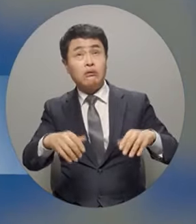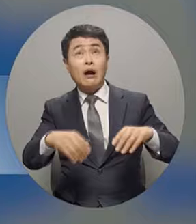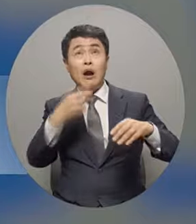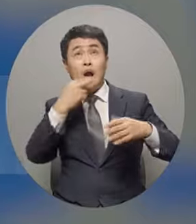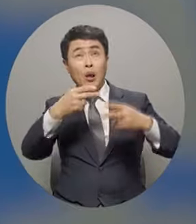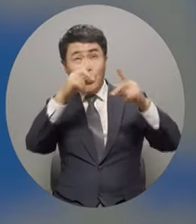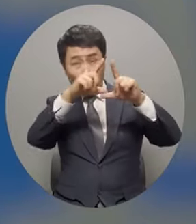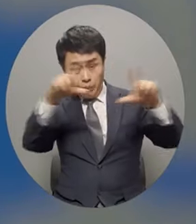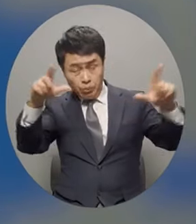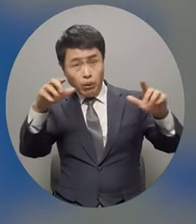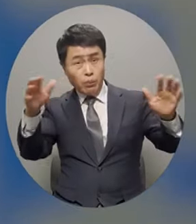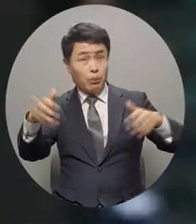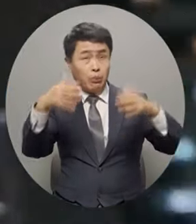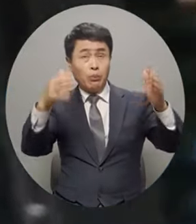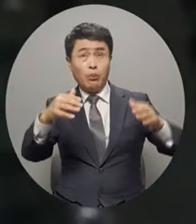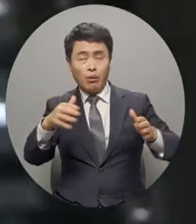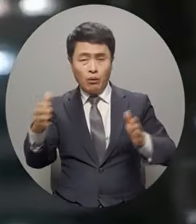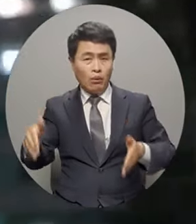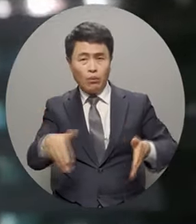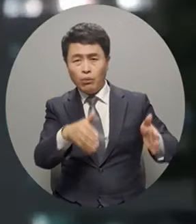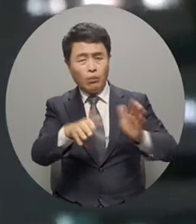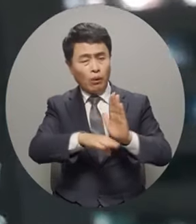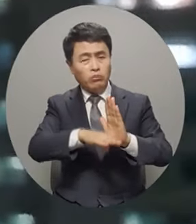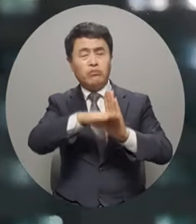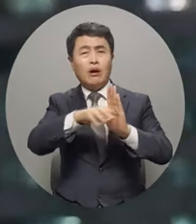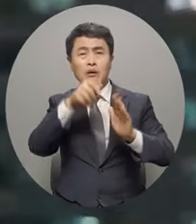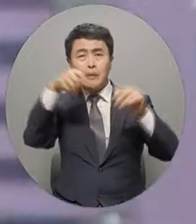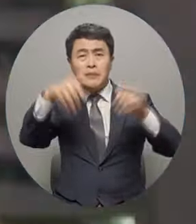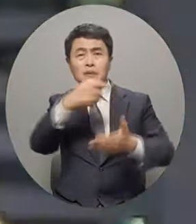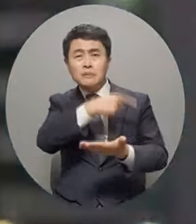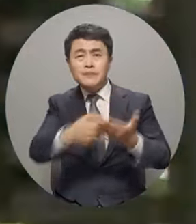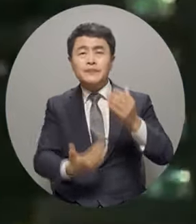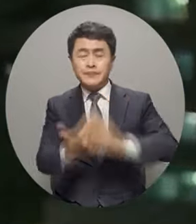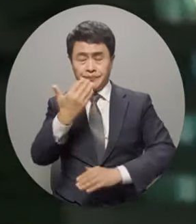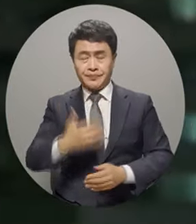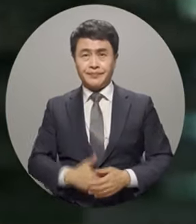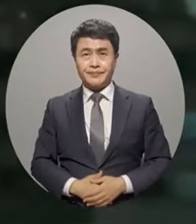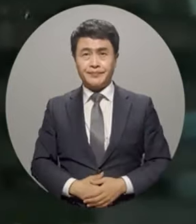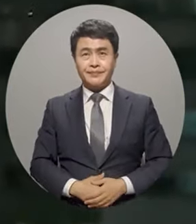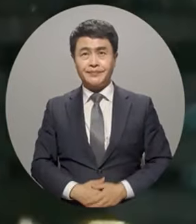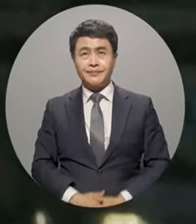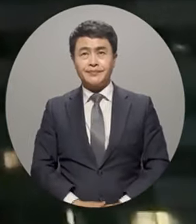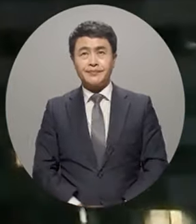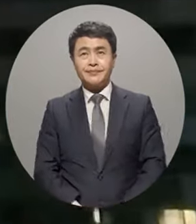도로가 침수되는 등 비 피해가 잇따랐습니다. MBC 뉴스 이승지입니다.